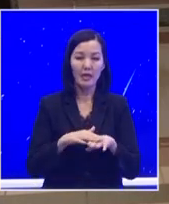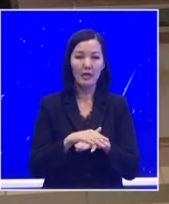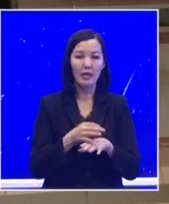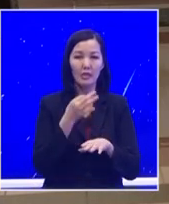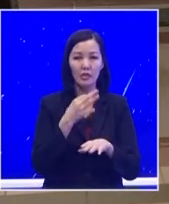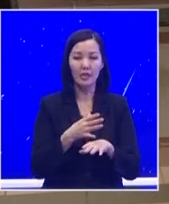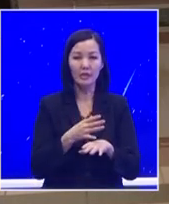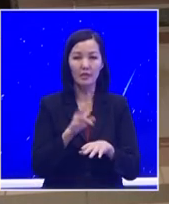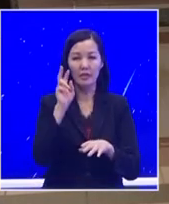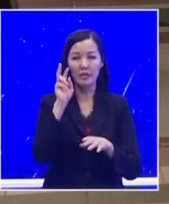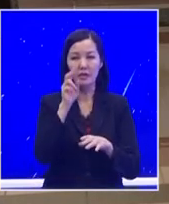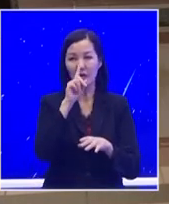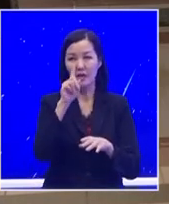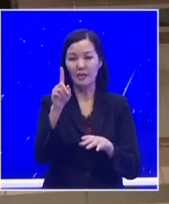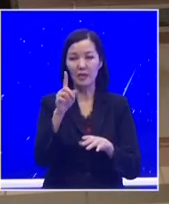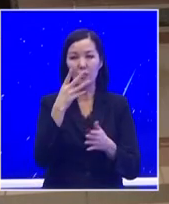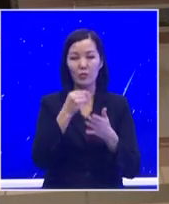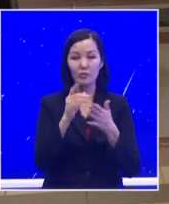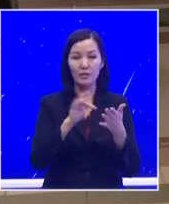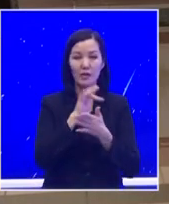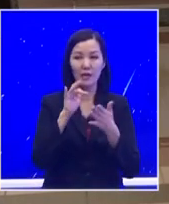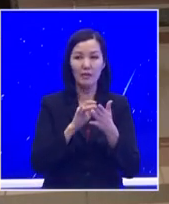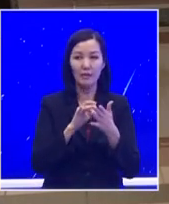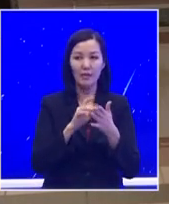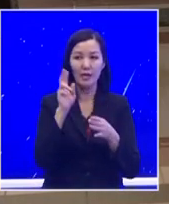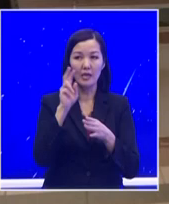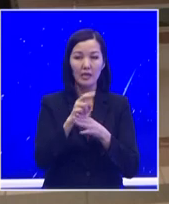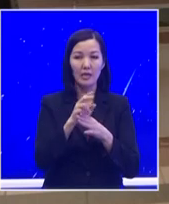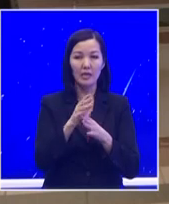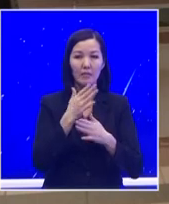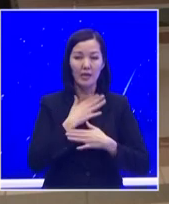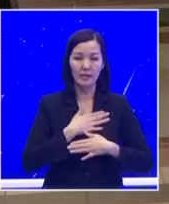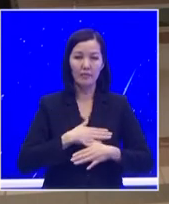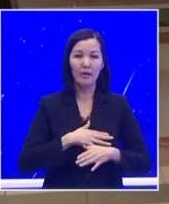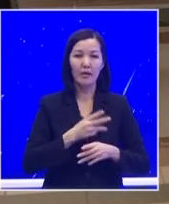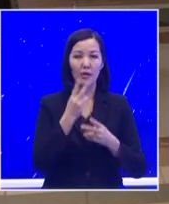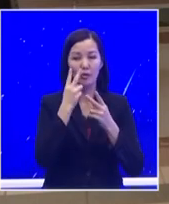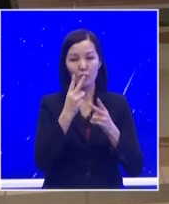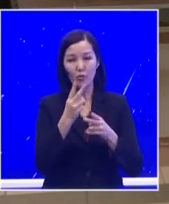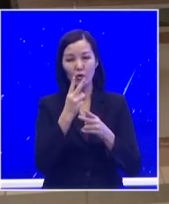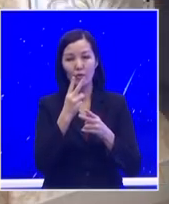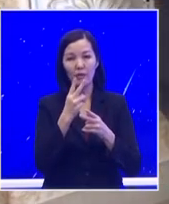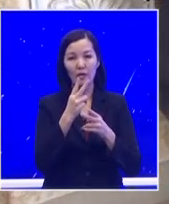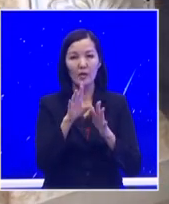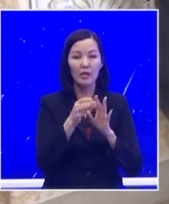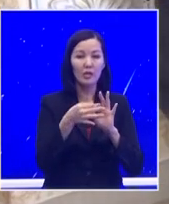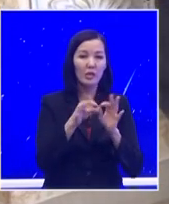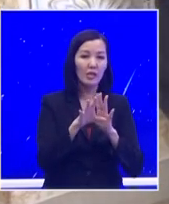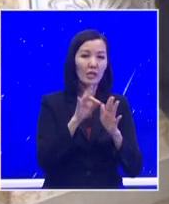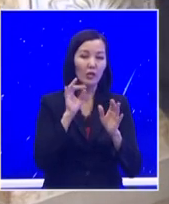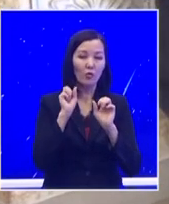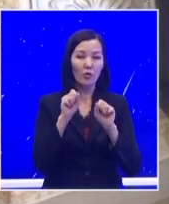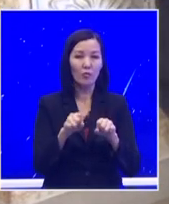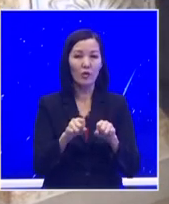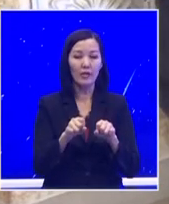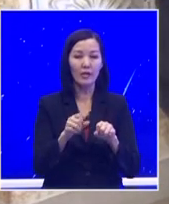алысқа сабылмай-ақ, өзіміздің қаламыздан келіп басықпай таңдап алуға кішкене мүмкіндік бар. Эталон Меха